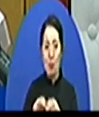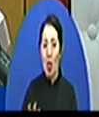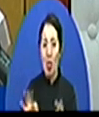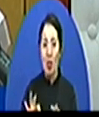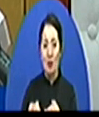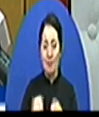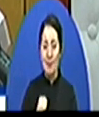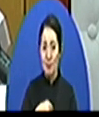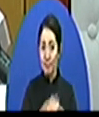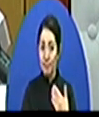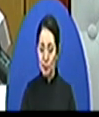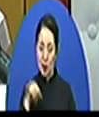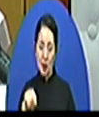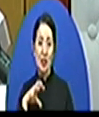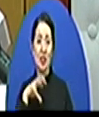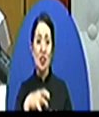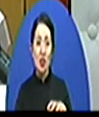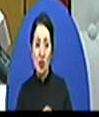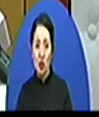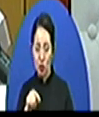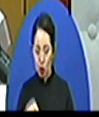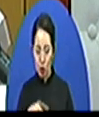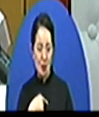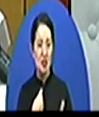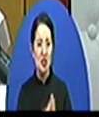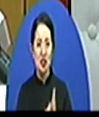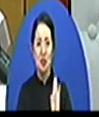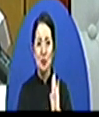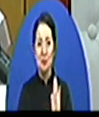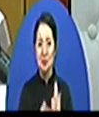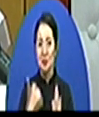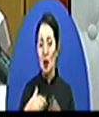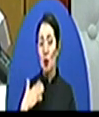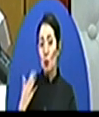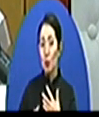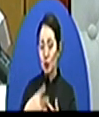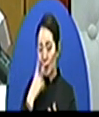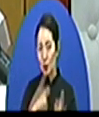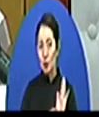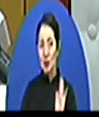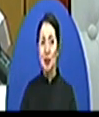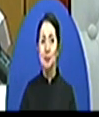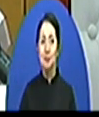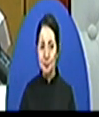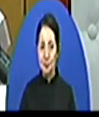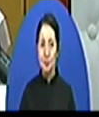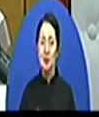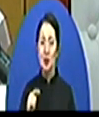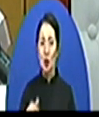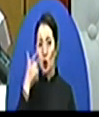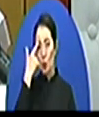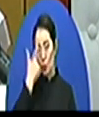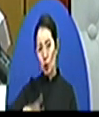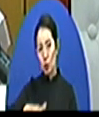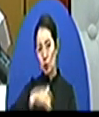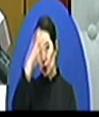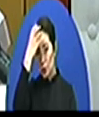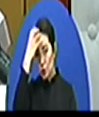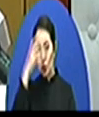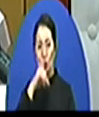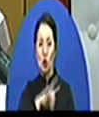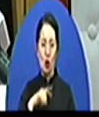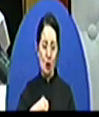дэлхийд тодорхой хэмжээний жишэг болоод ингээд явж байгаа. Тийм учраас Монголын төр бол зүтгэсэн